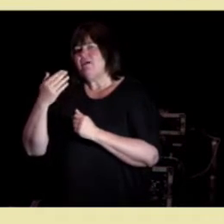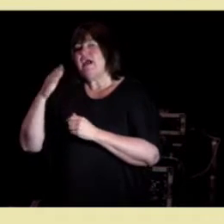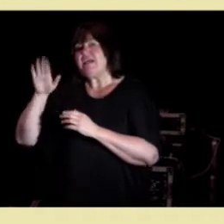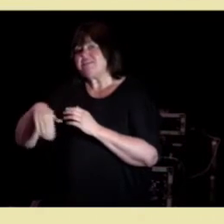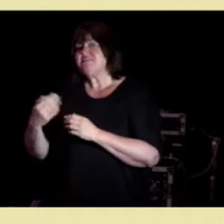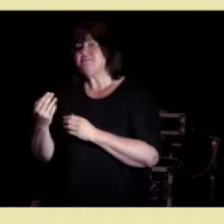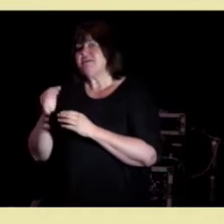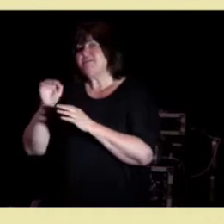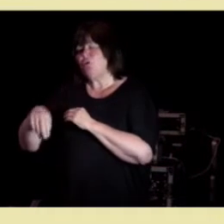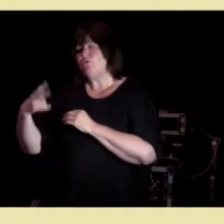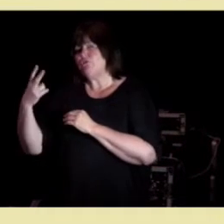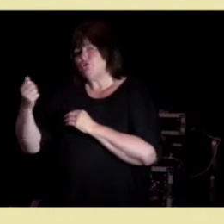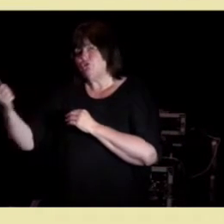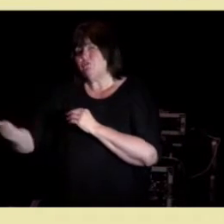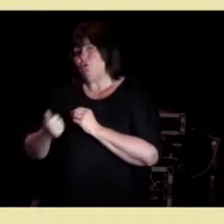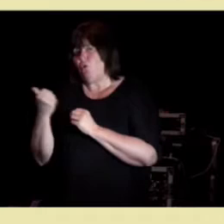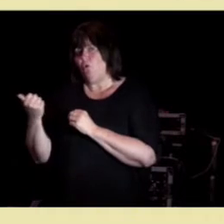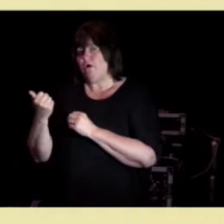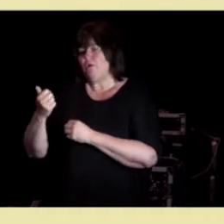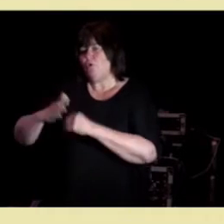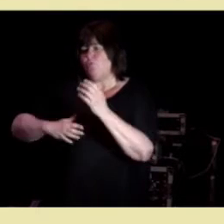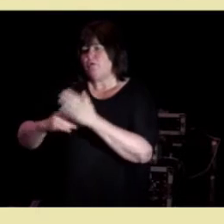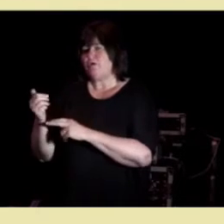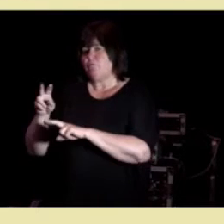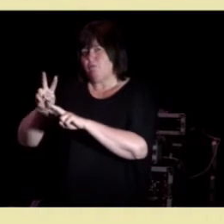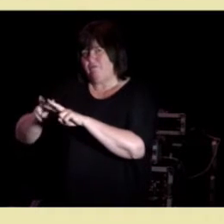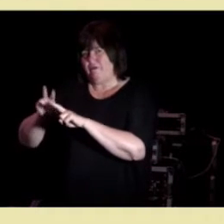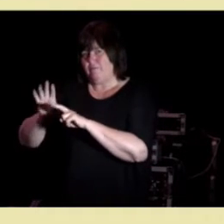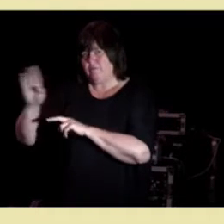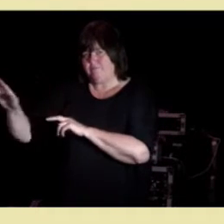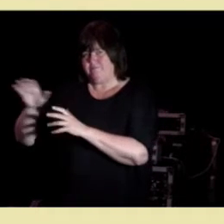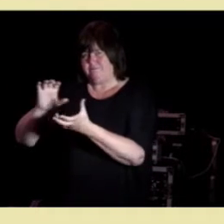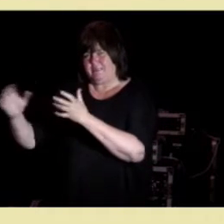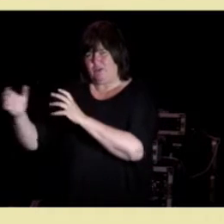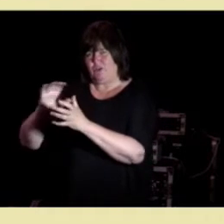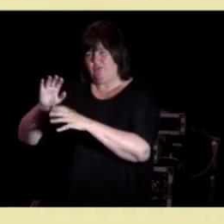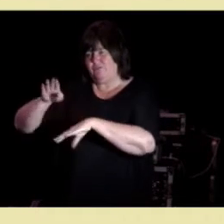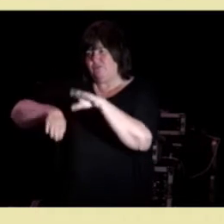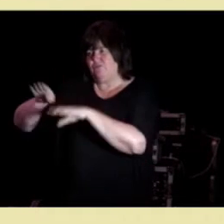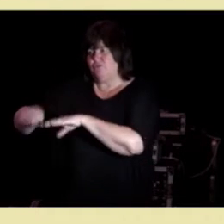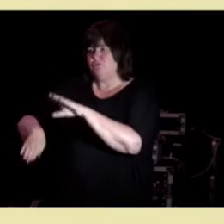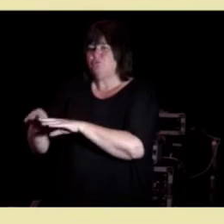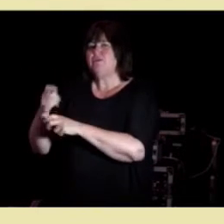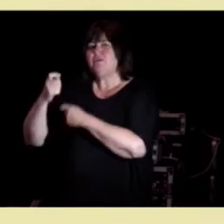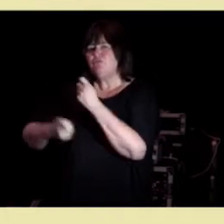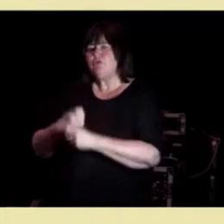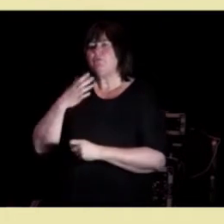Weinbergs opprinnelige studier av geografisk variasjon i forbruk av helsetjenester i USA.